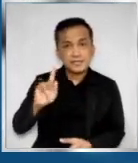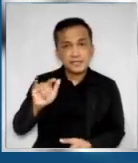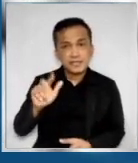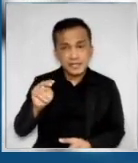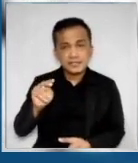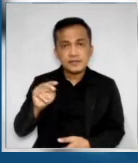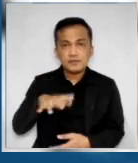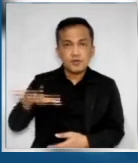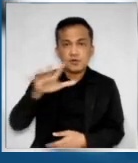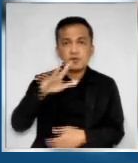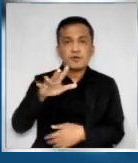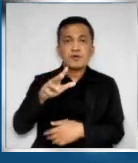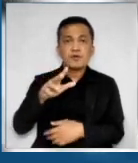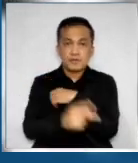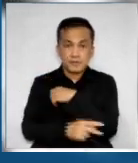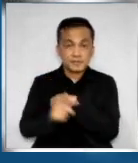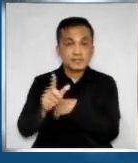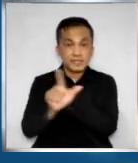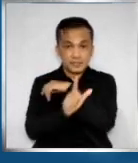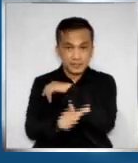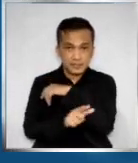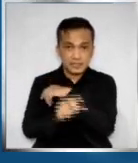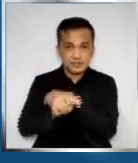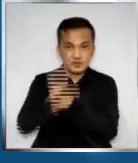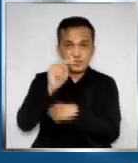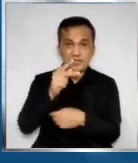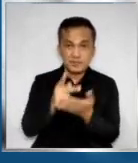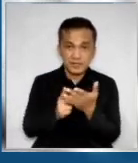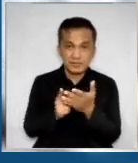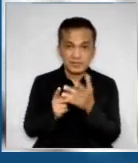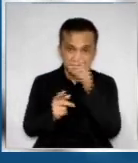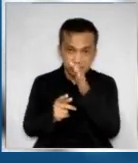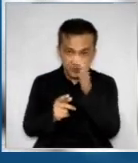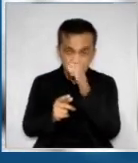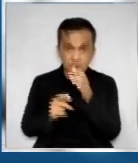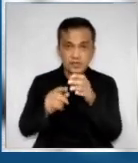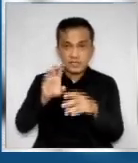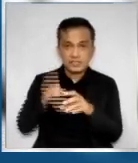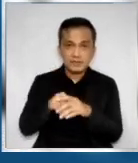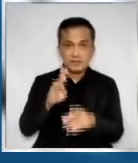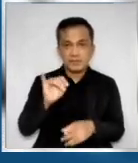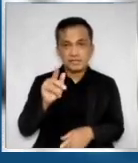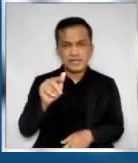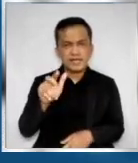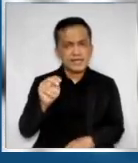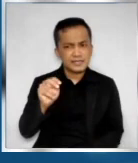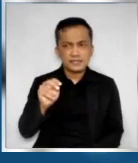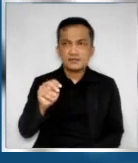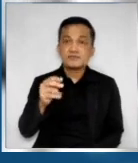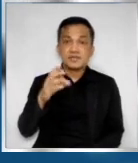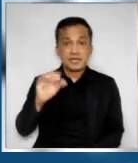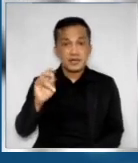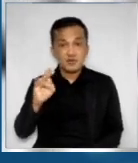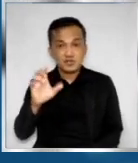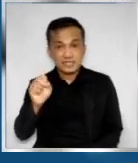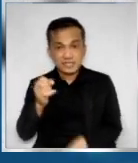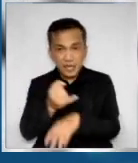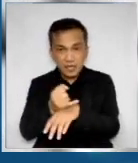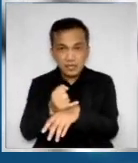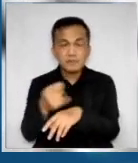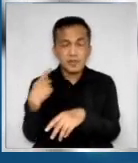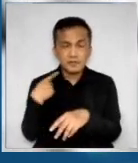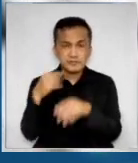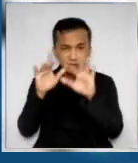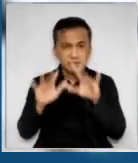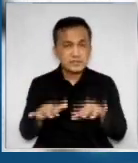northern portion of Cebu kasama ang Bantayan at Camotes Island. May mga pag-ulan at bugso ng hangin sa mga binanggit